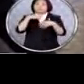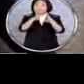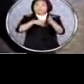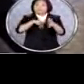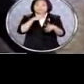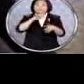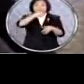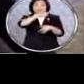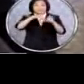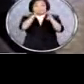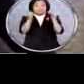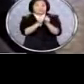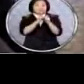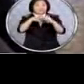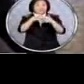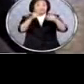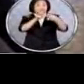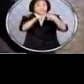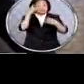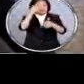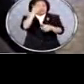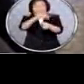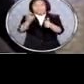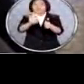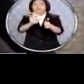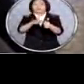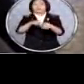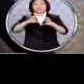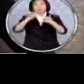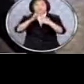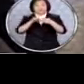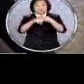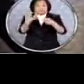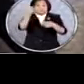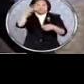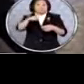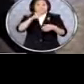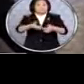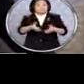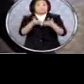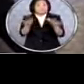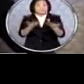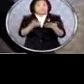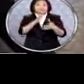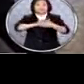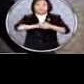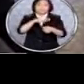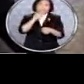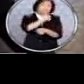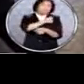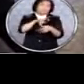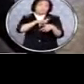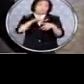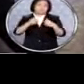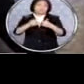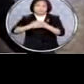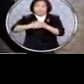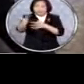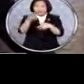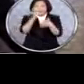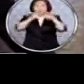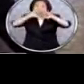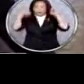的地方。对于一个国家的定位、国家的主权这么重大的东西，居然是在没有民主程序、没有透明化